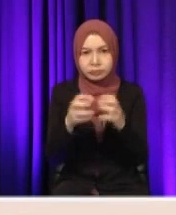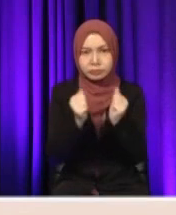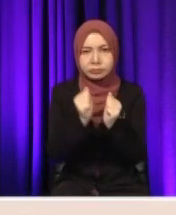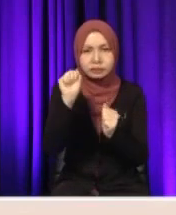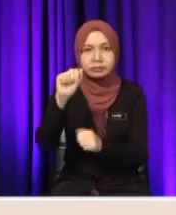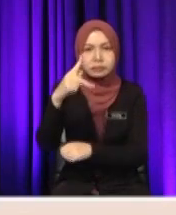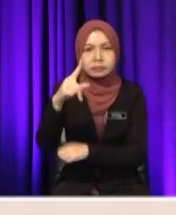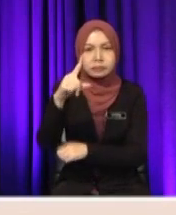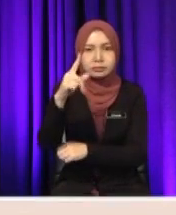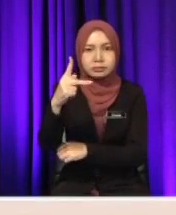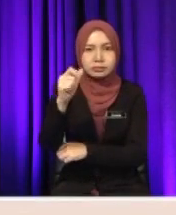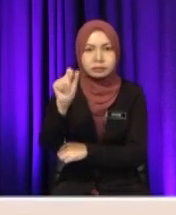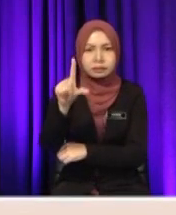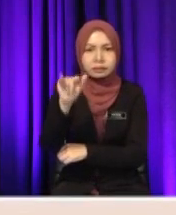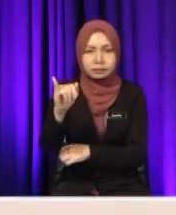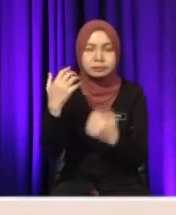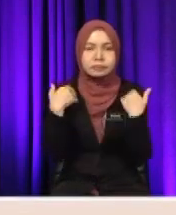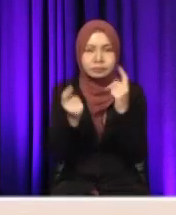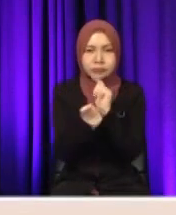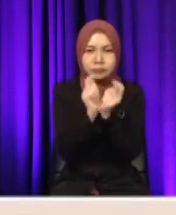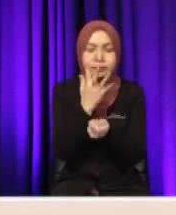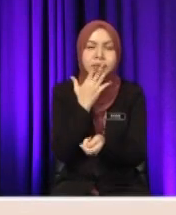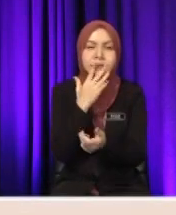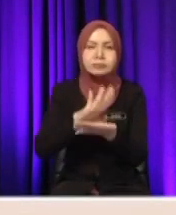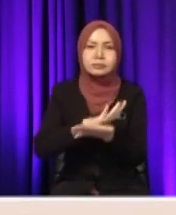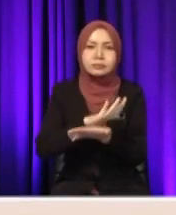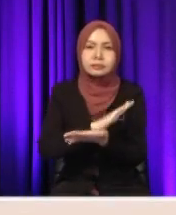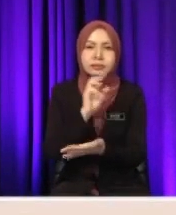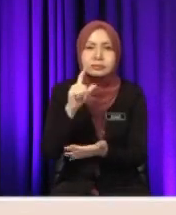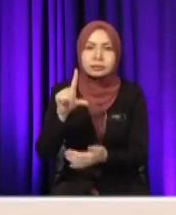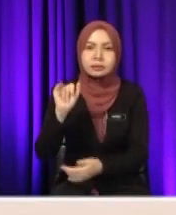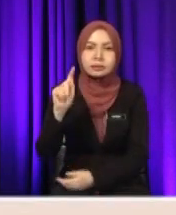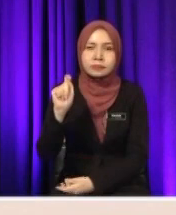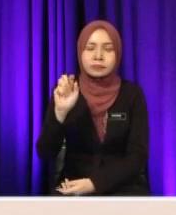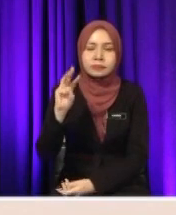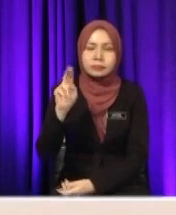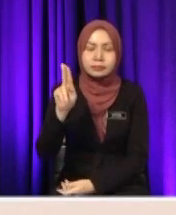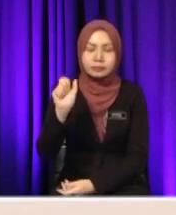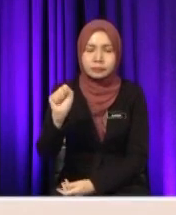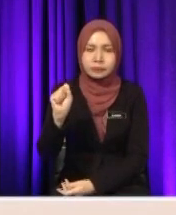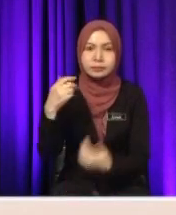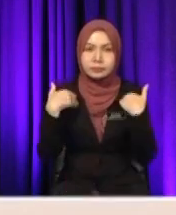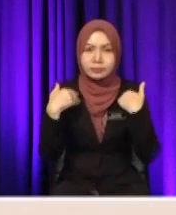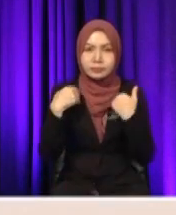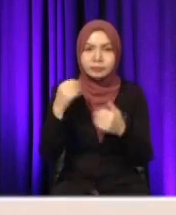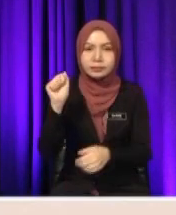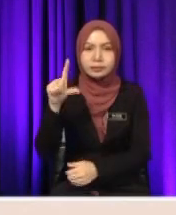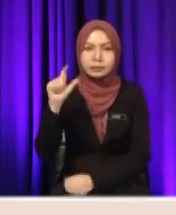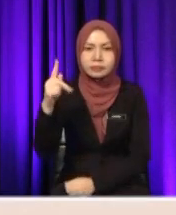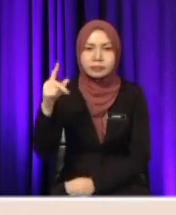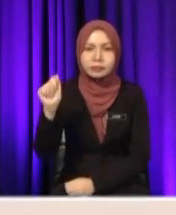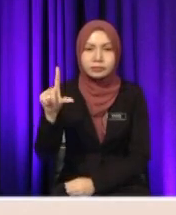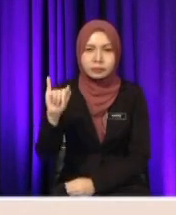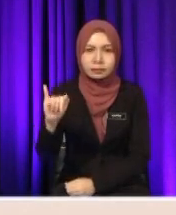tadi pertukaran warna kertas litmus yang menunjukkan kehadiran alkali. Okey, dan juga kita akan hasilkan garam asid lemak campur